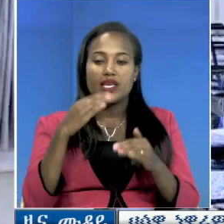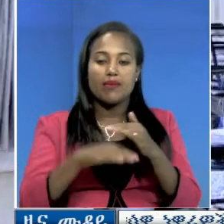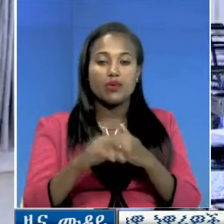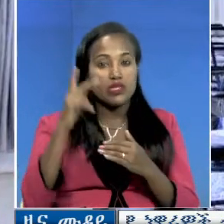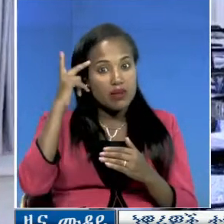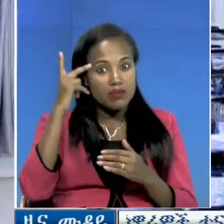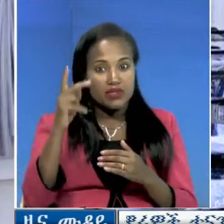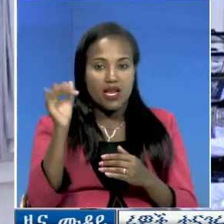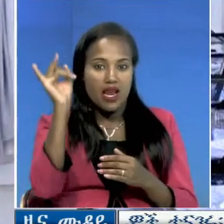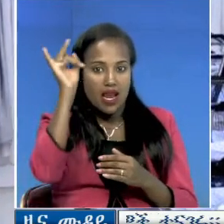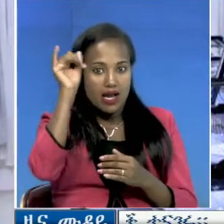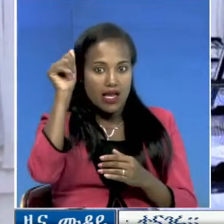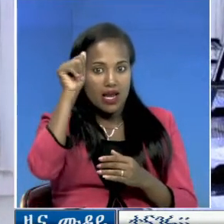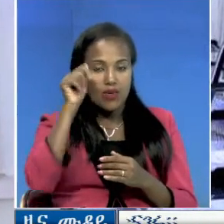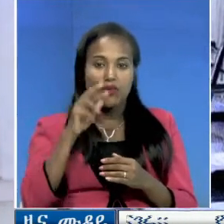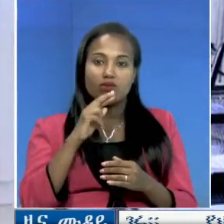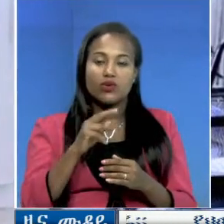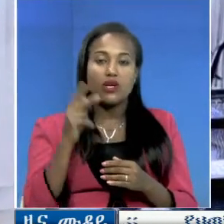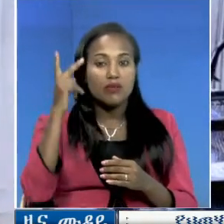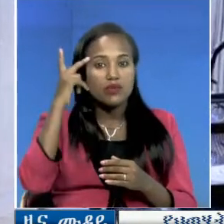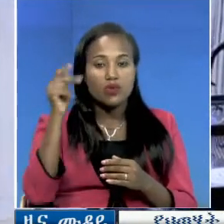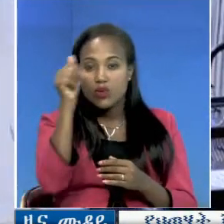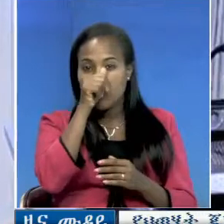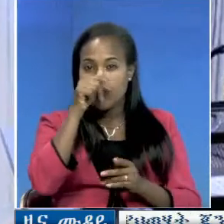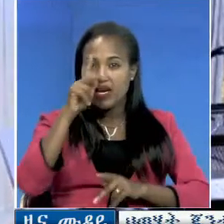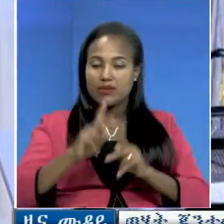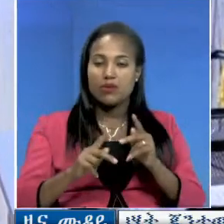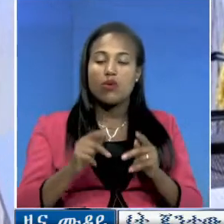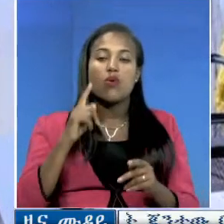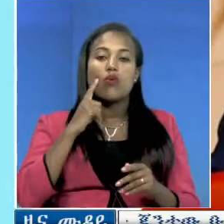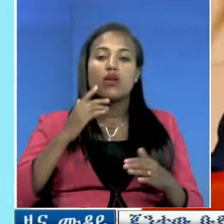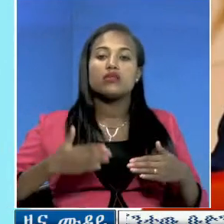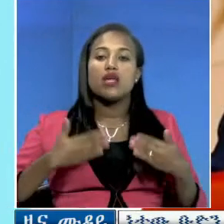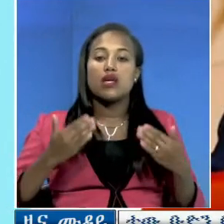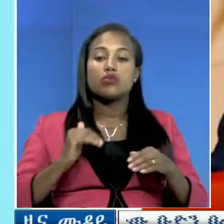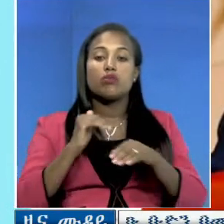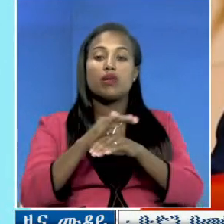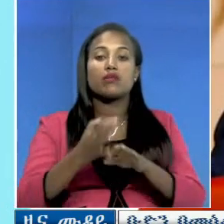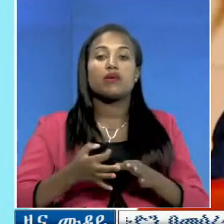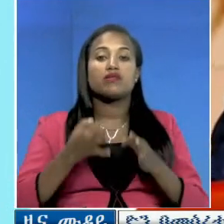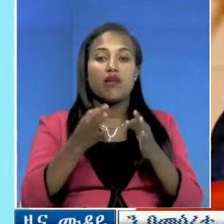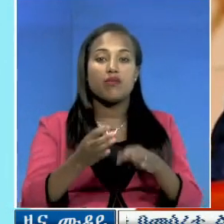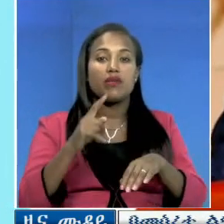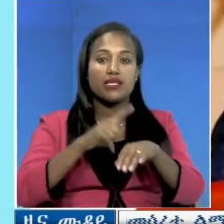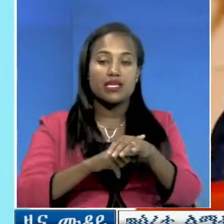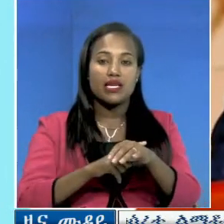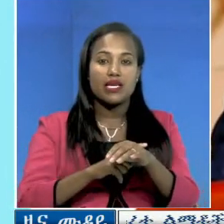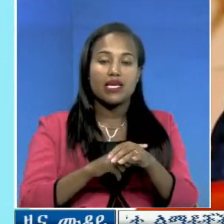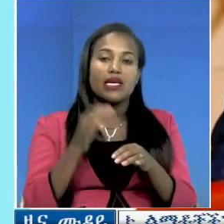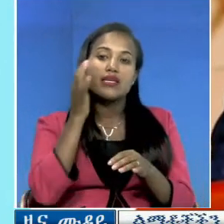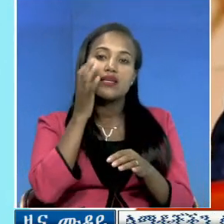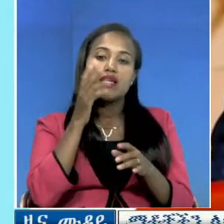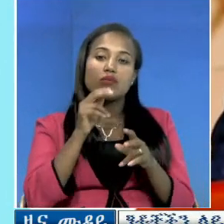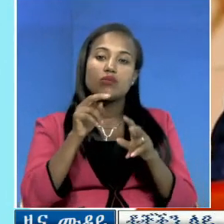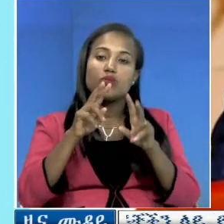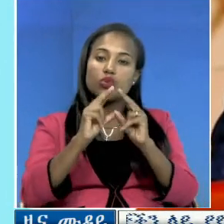ሚኒስተር ላቀ አያሌው ናቸው። ሚኒስትሩ ለኢትዮጵያ ህዝብ የእንኳን ደስ ያላችሁ መልእክት ባስተላለፉበት ወቅት የትህነግ አማጺ